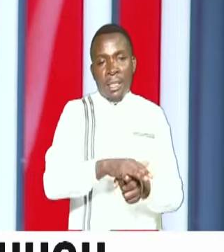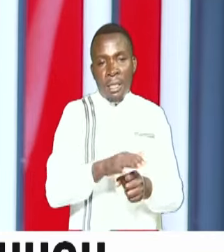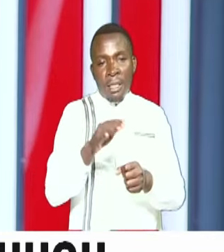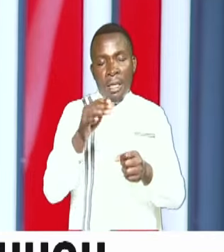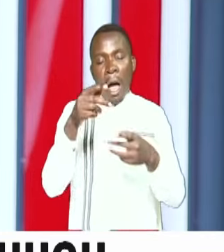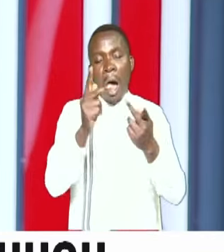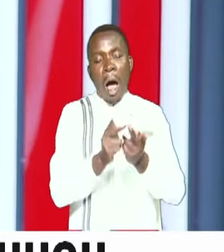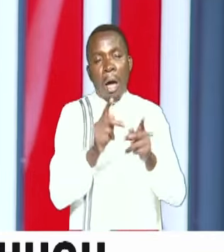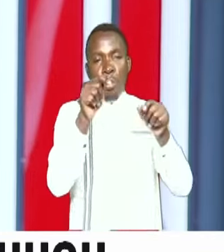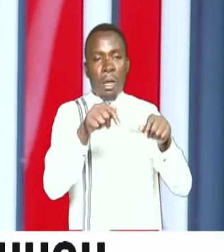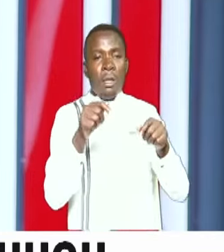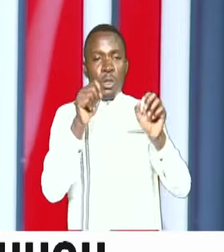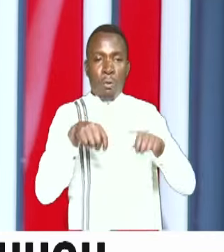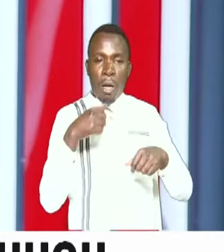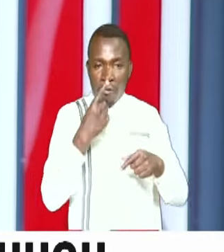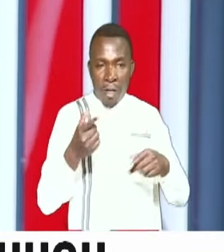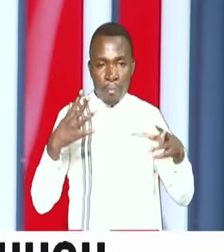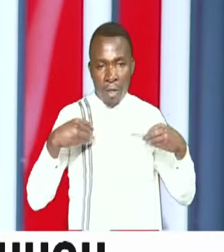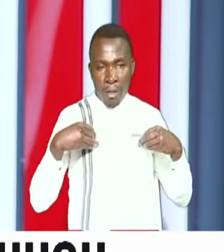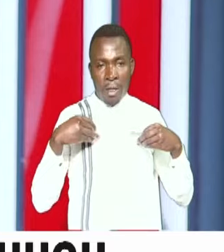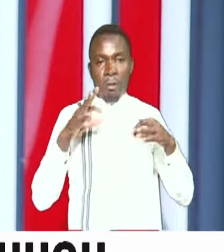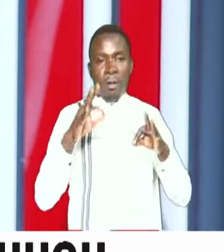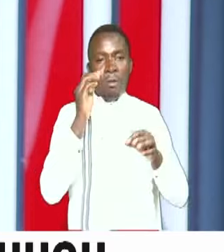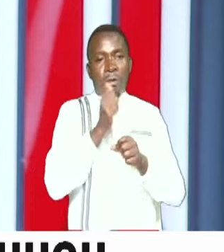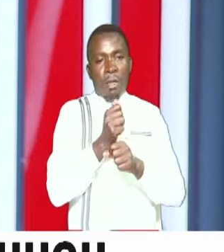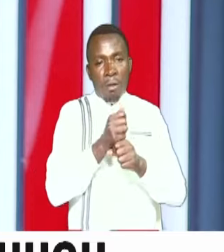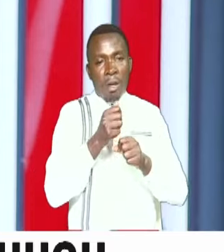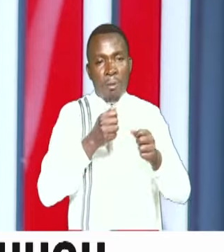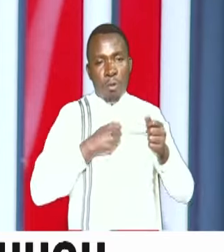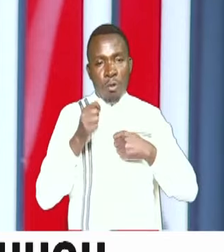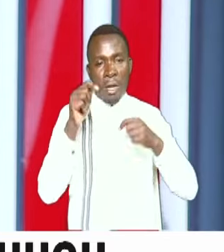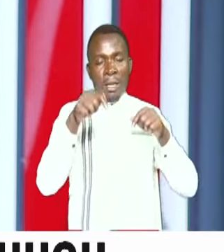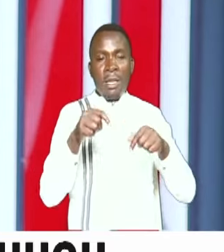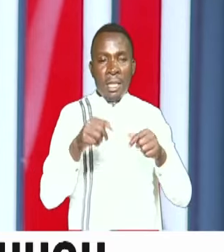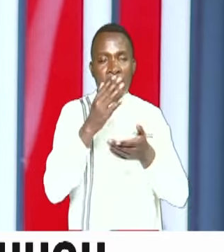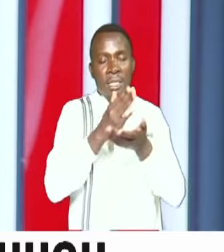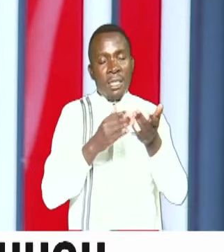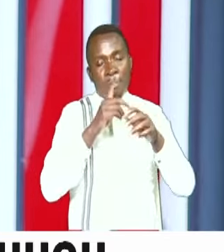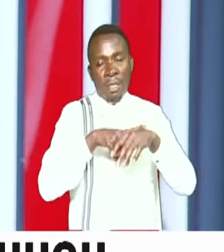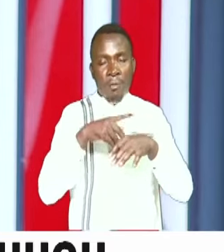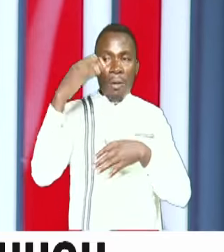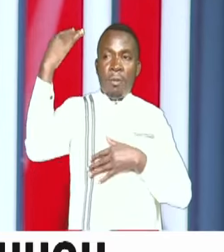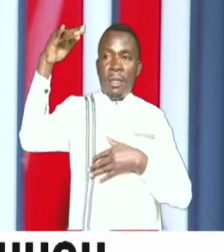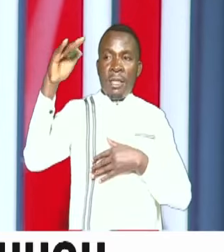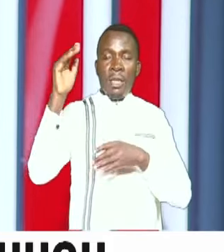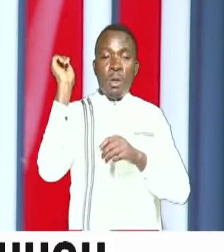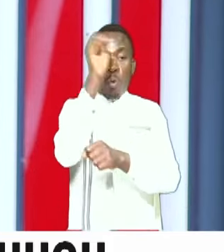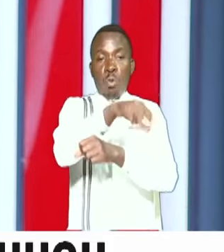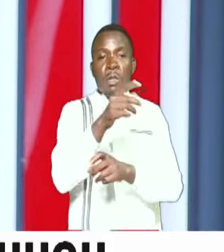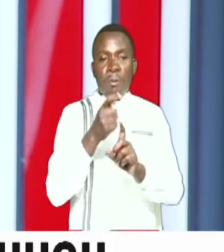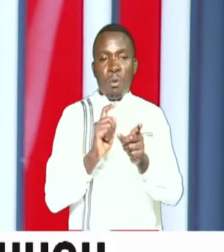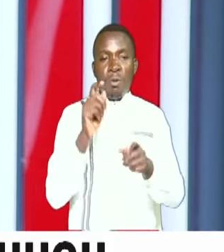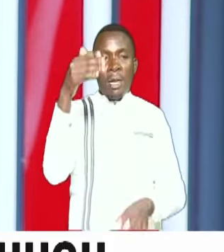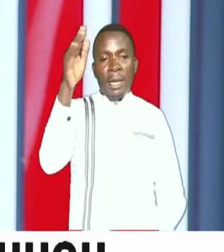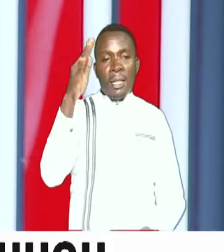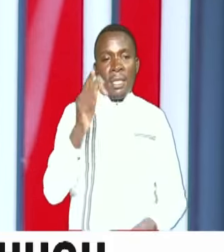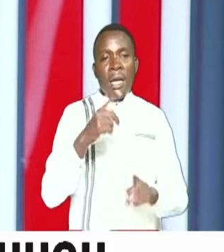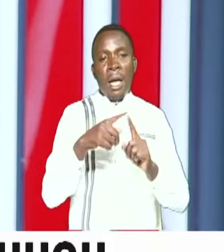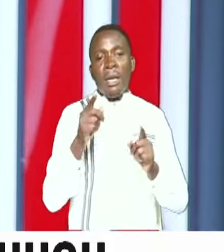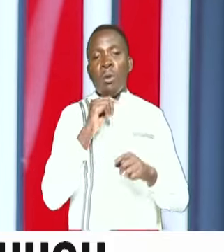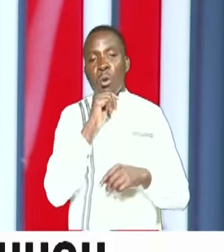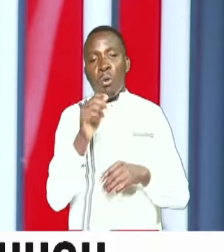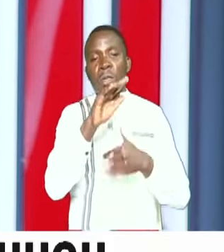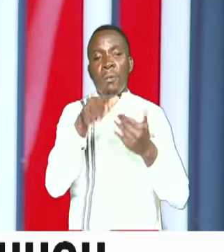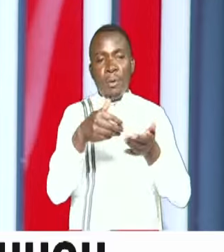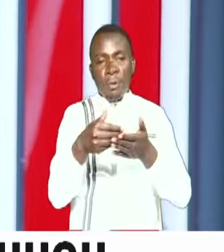ko yego turemera kubikorerwa mu Rwanda at some extent bihenze kurusha bivuye hanze ariko si kuri byose hariho